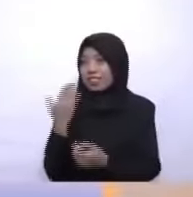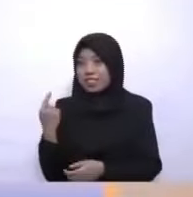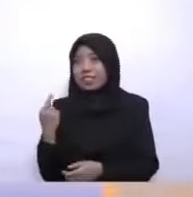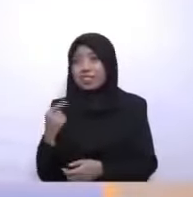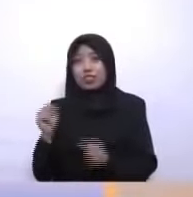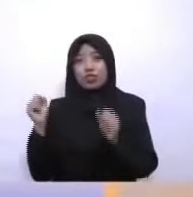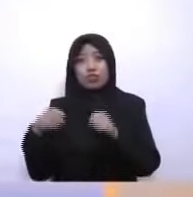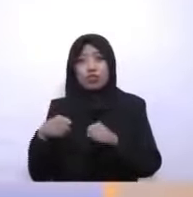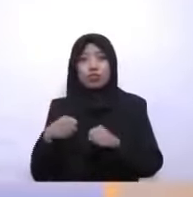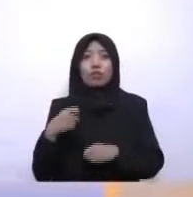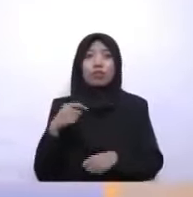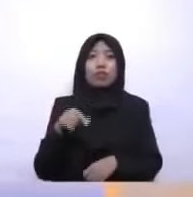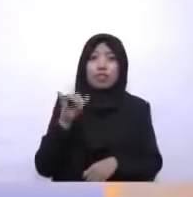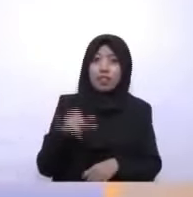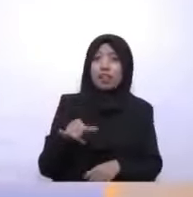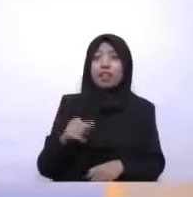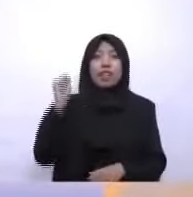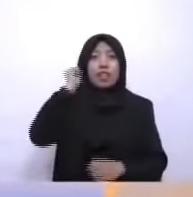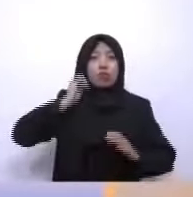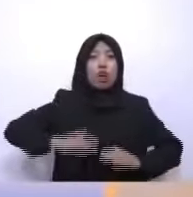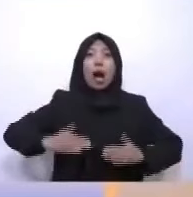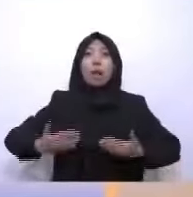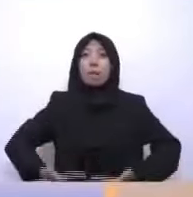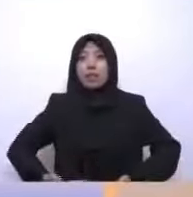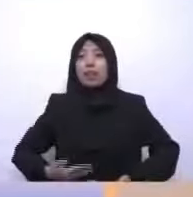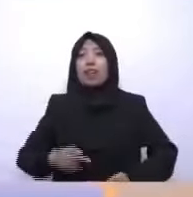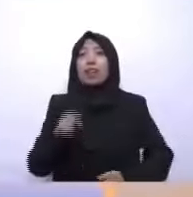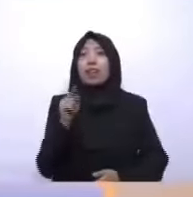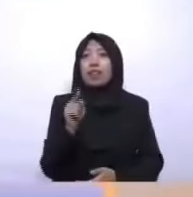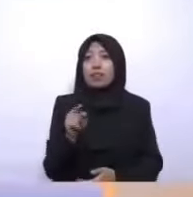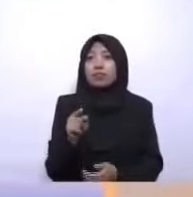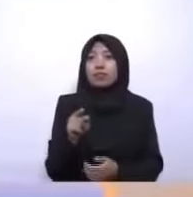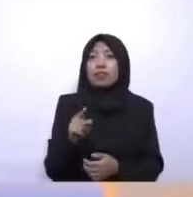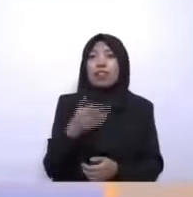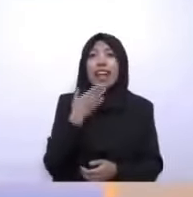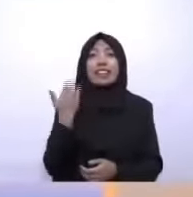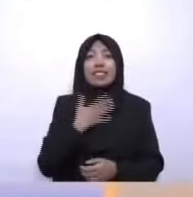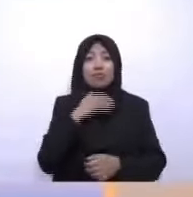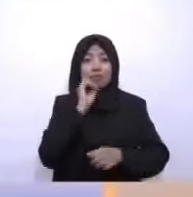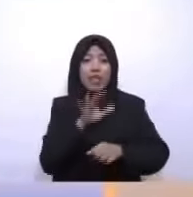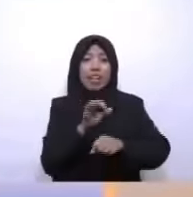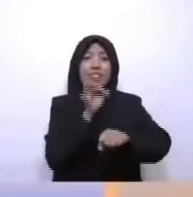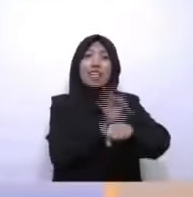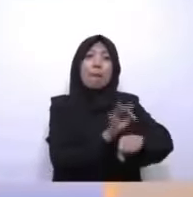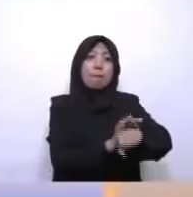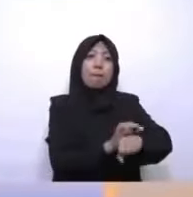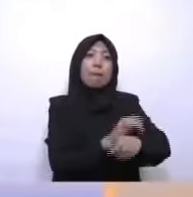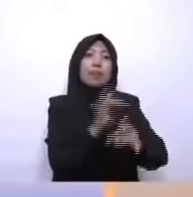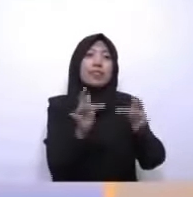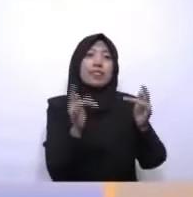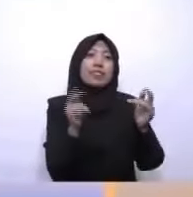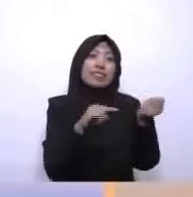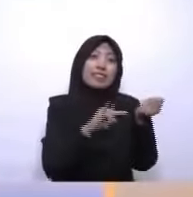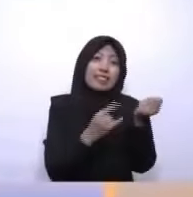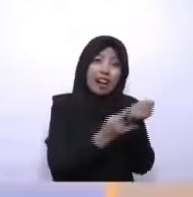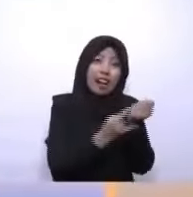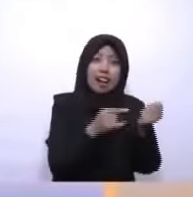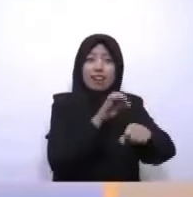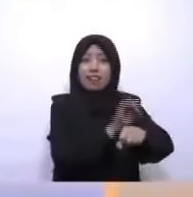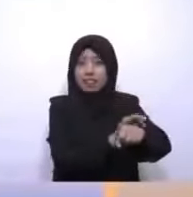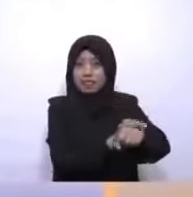dari ibu hamil. Makanya tadi saya sampaikan mereka pasang jam tangan digital yang nanti terkoneksi dengan dinas